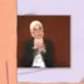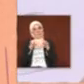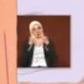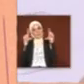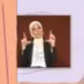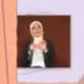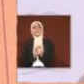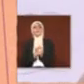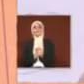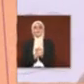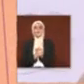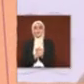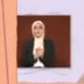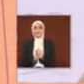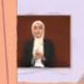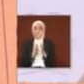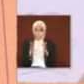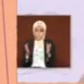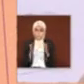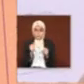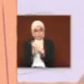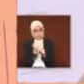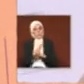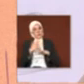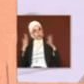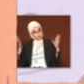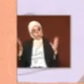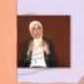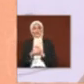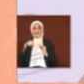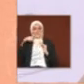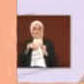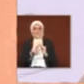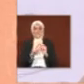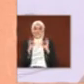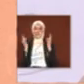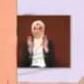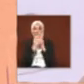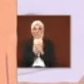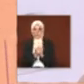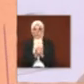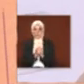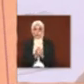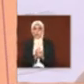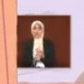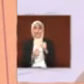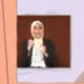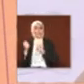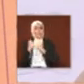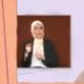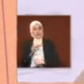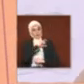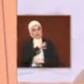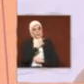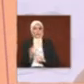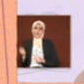للست اللي ممكن تفهمه تبدا تفهم ولادها يعني ايه حوار وطني تاني حاجه المخرجات بشكل